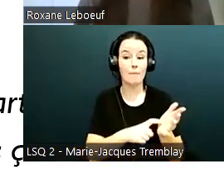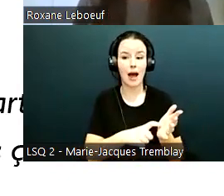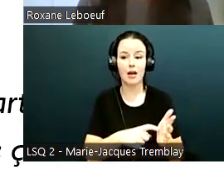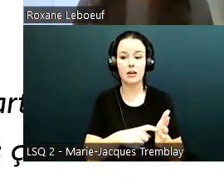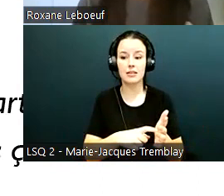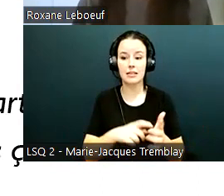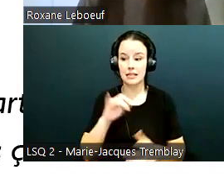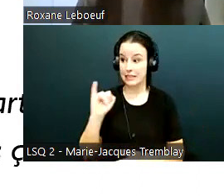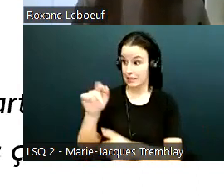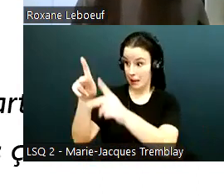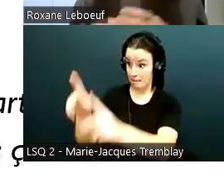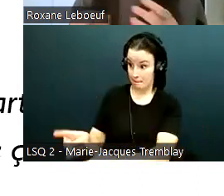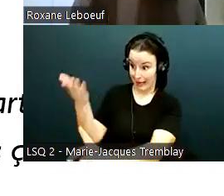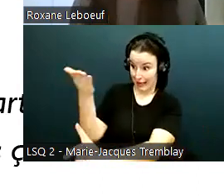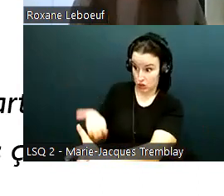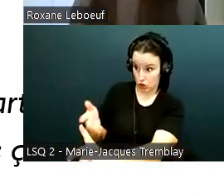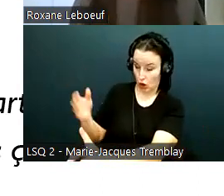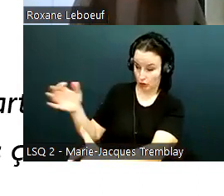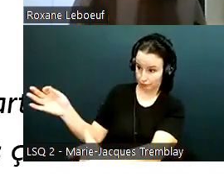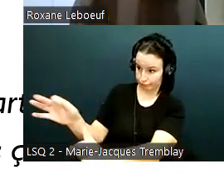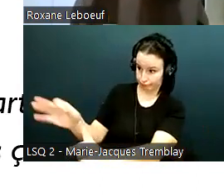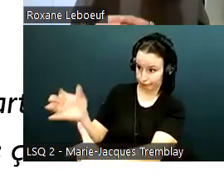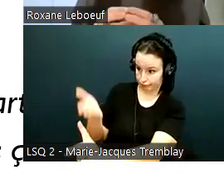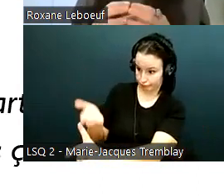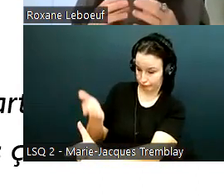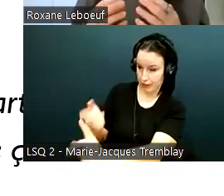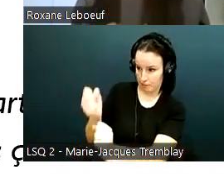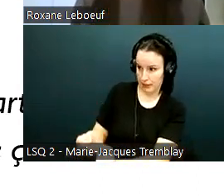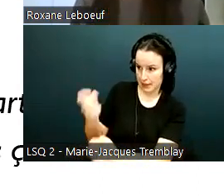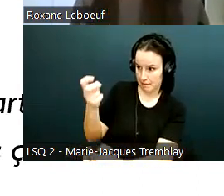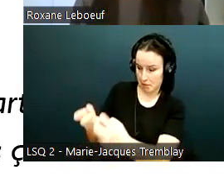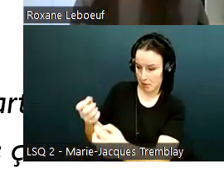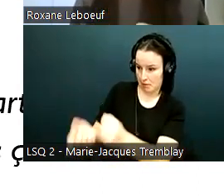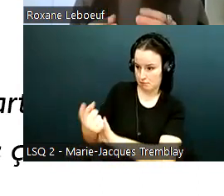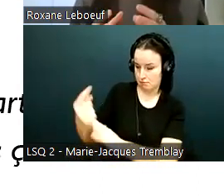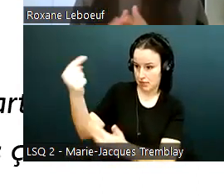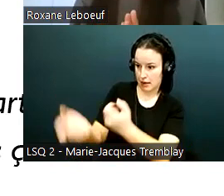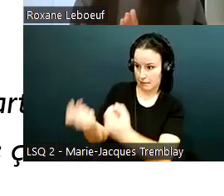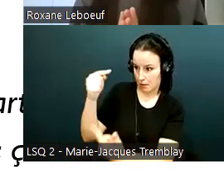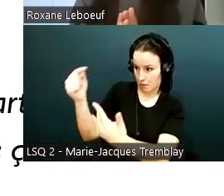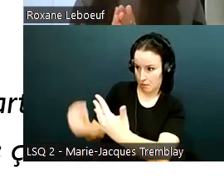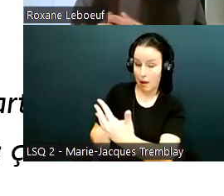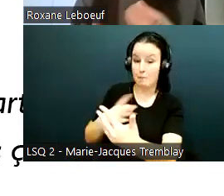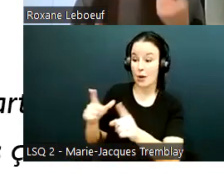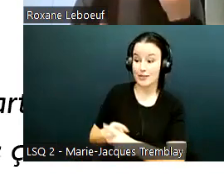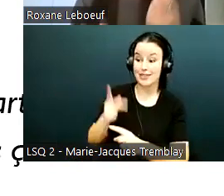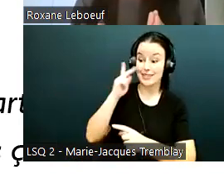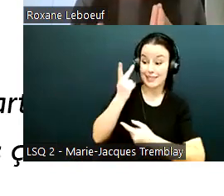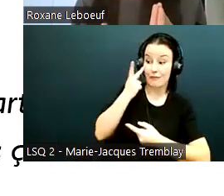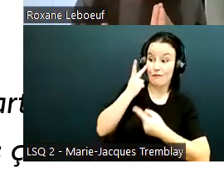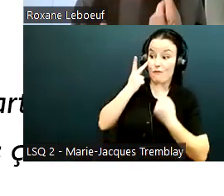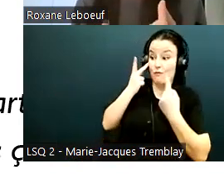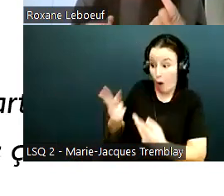qui en sont la cible, mais c'est que ça peut toucher aussi les gens qui en sont témoins. Donc, il faut comprendre que l'intolérance entre les résidents, ça ne touche pas juste